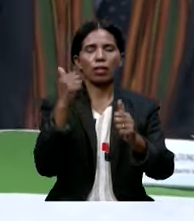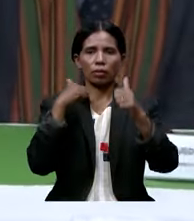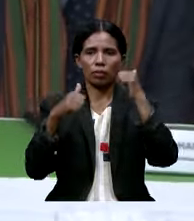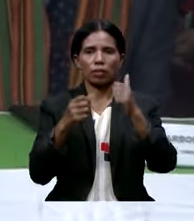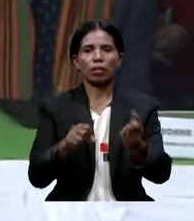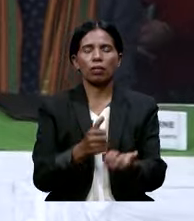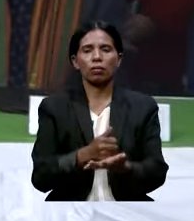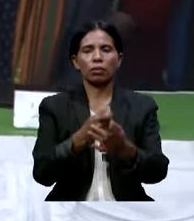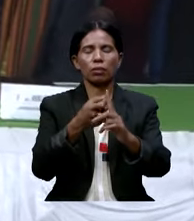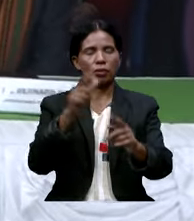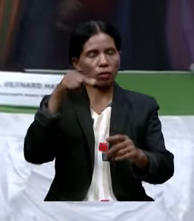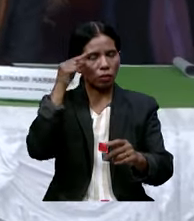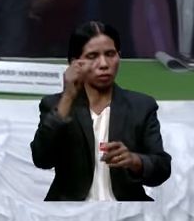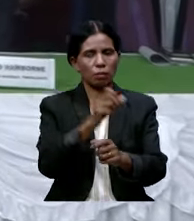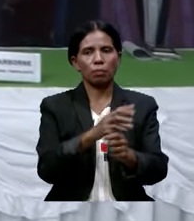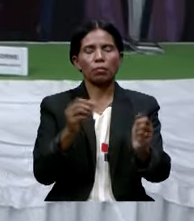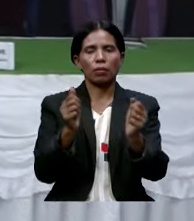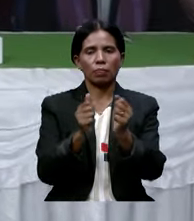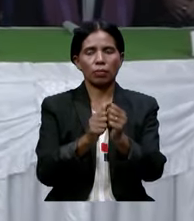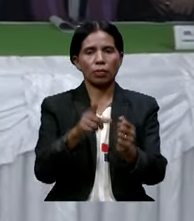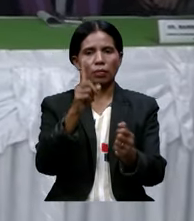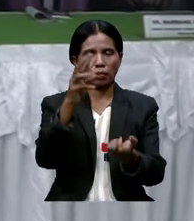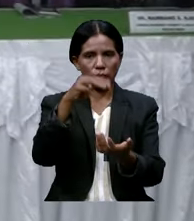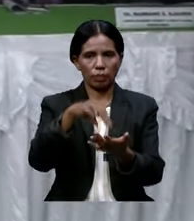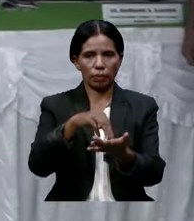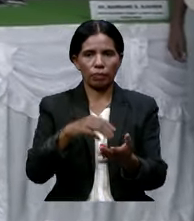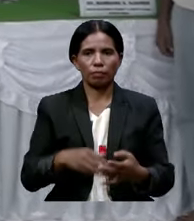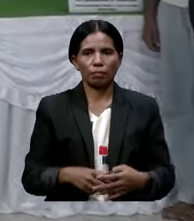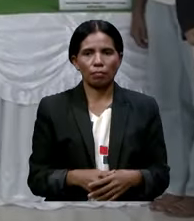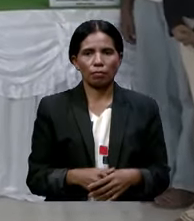husi governo ho montante tokonida. Santina de Jesus, Marito da Costa, GMN.